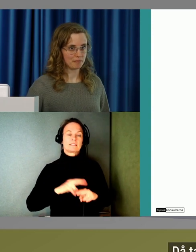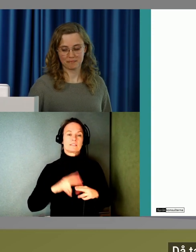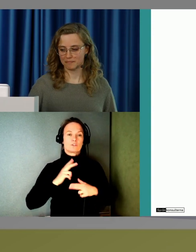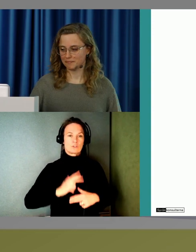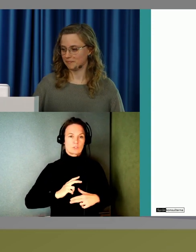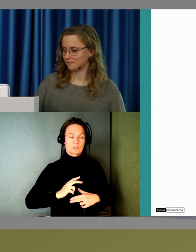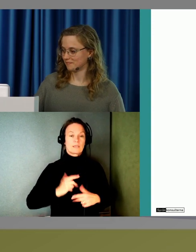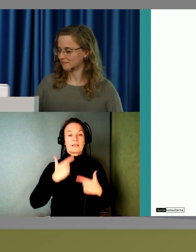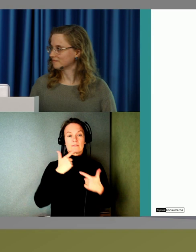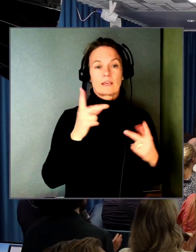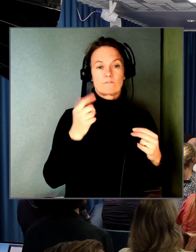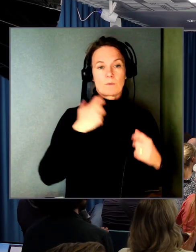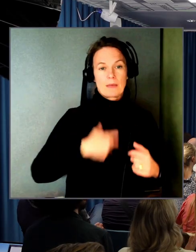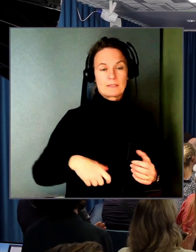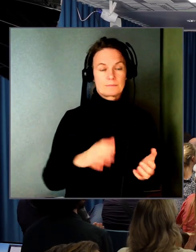mig